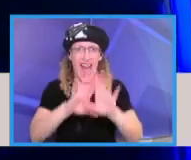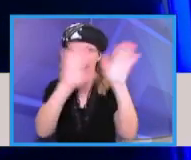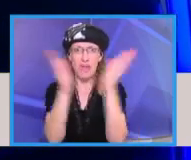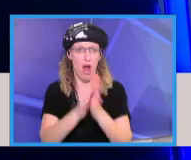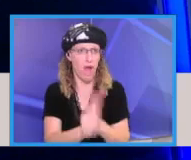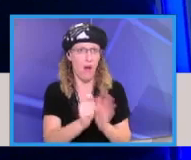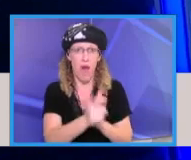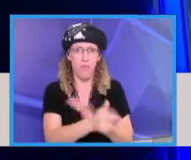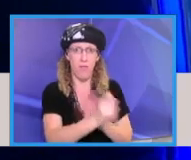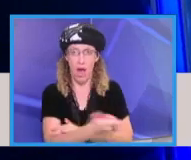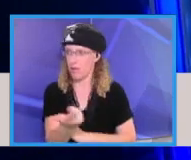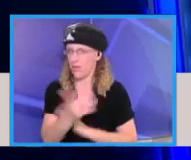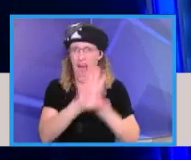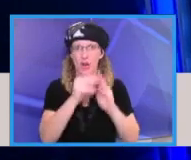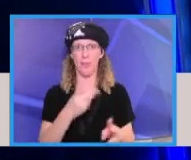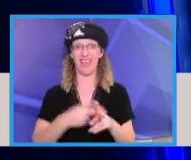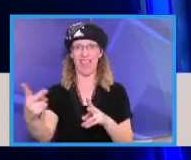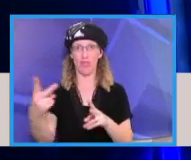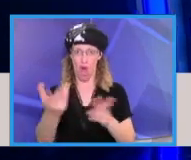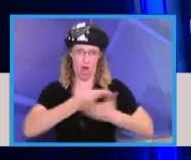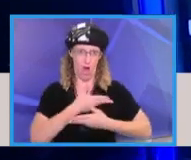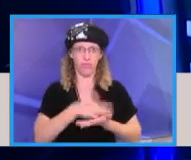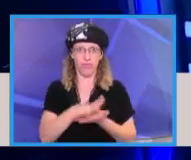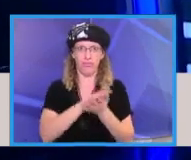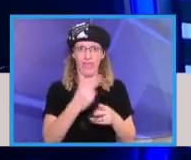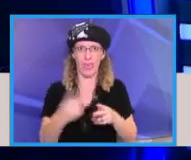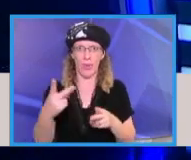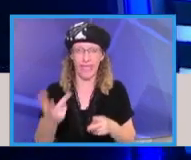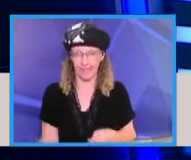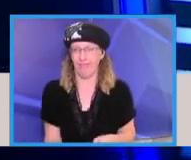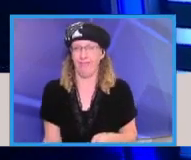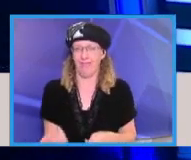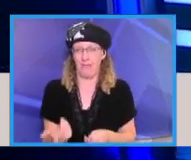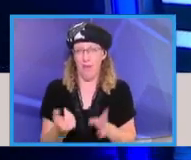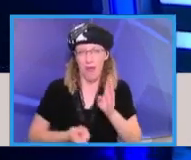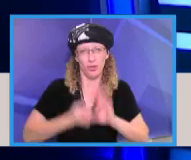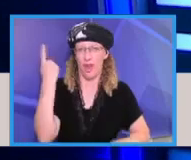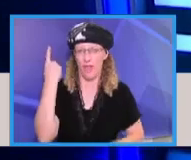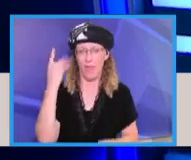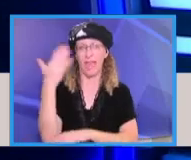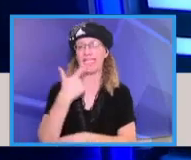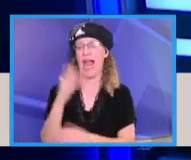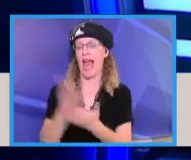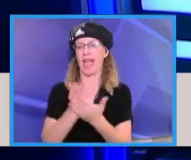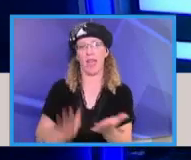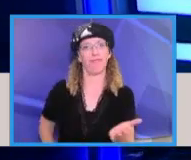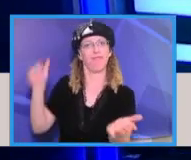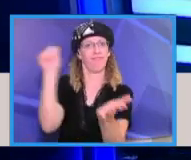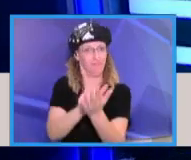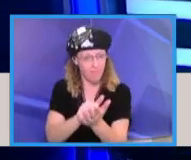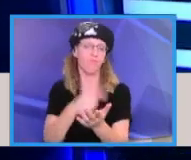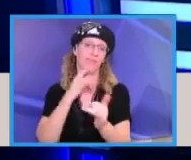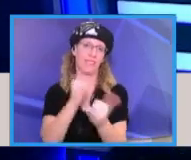הדברים האלה, ובעצם זה בא לו מהנטו בניכוי ההוצאות. לראשונה מדינת ישראל החליטה להכניס את היד לכיס, לשלם תוספת